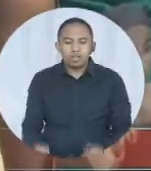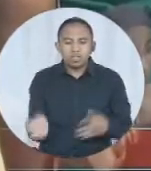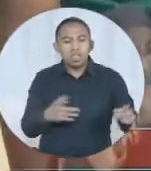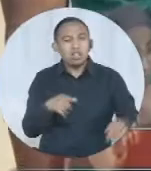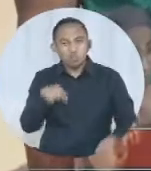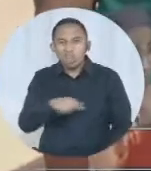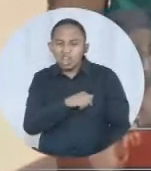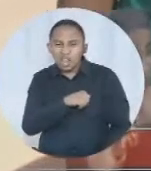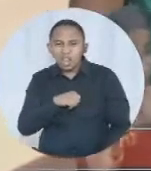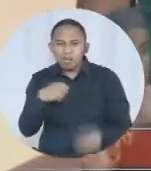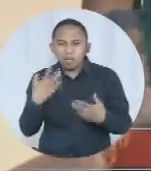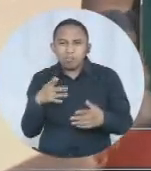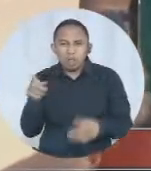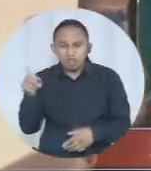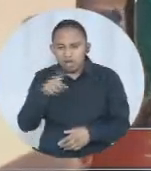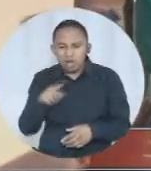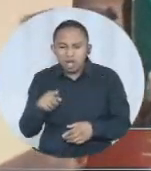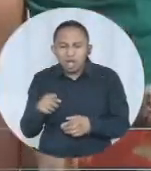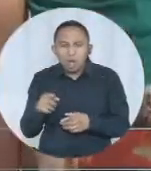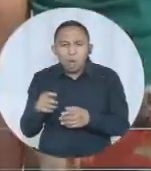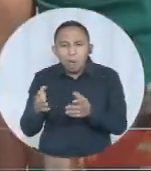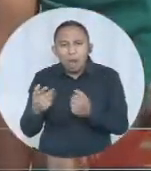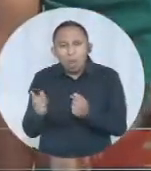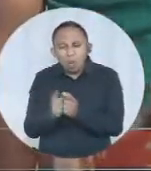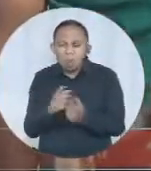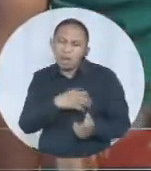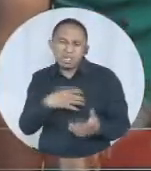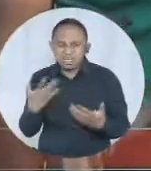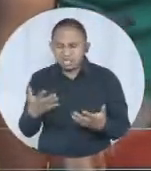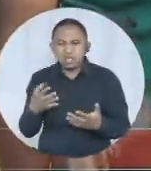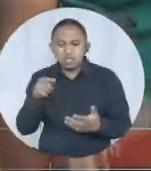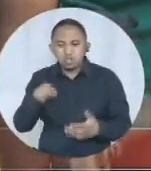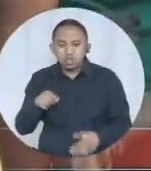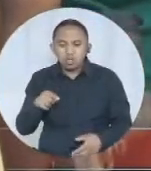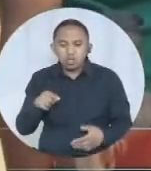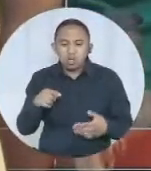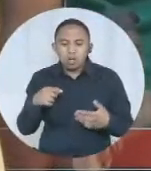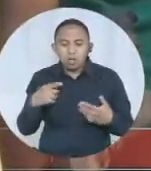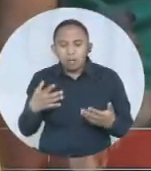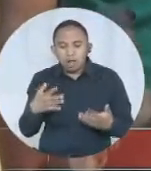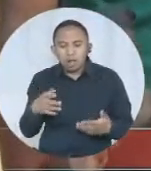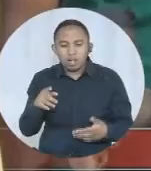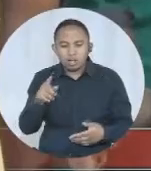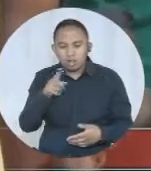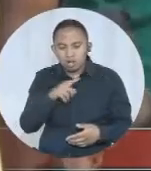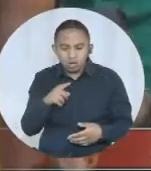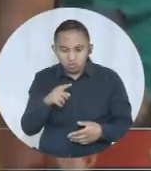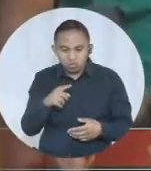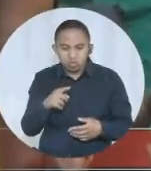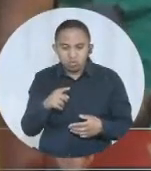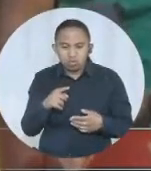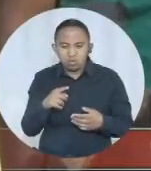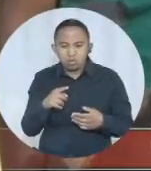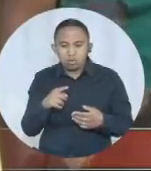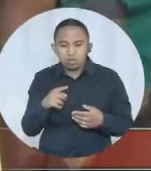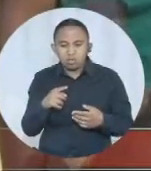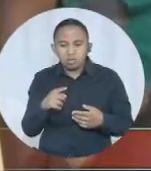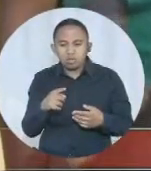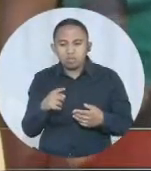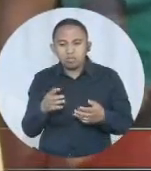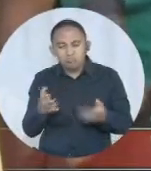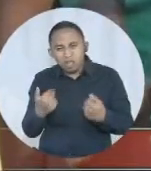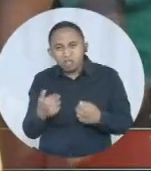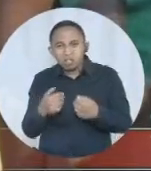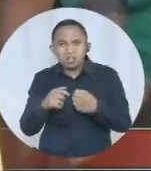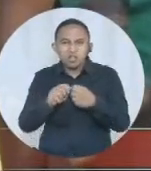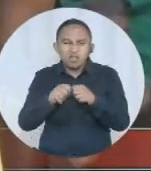mpagnarivo maro aomby fa zay nanandrala. Henaniky zao zany zay manandrala maro mahazo le misy firempolo vasa